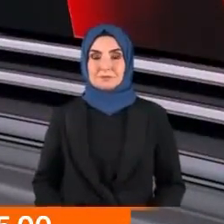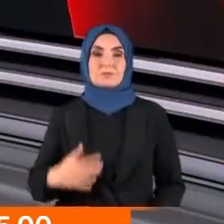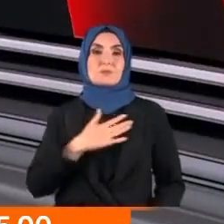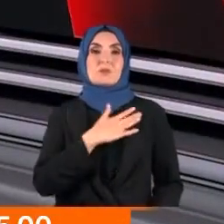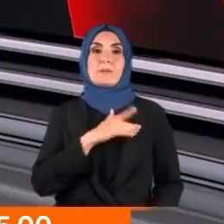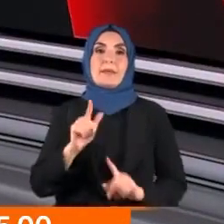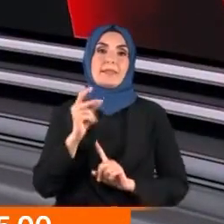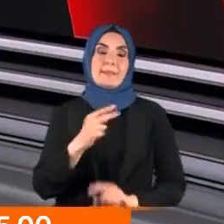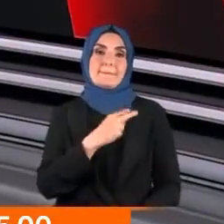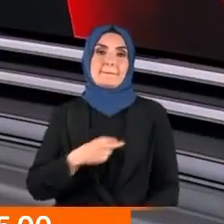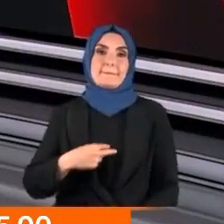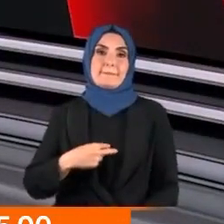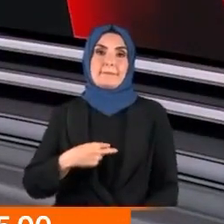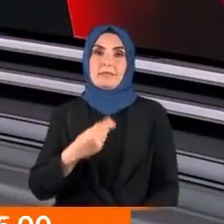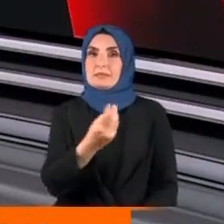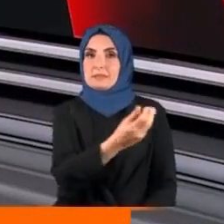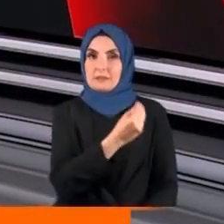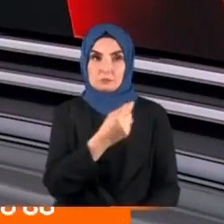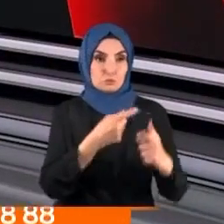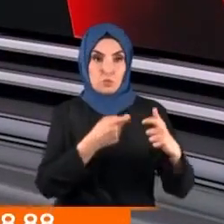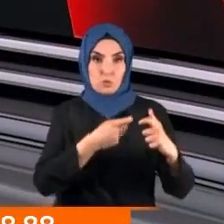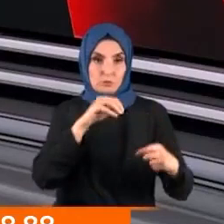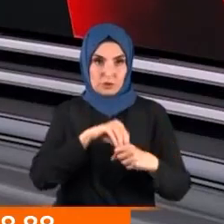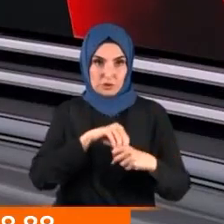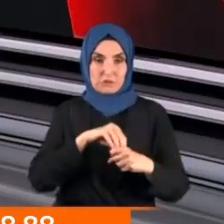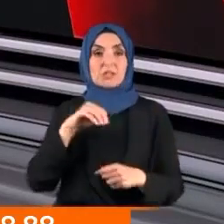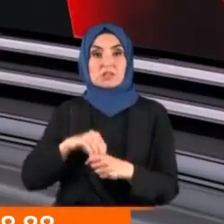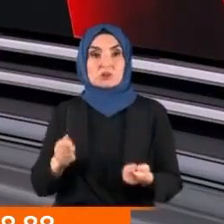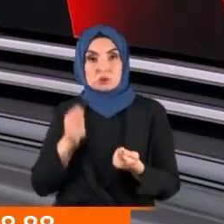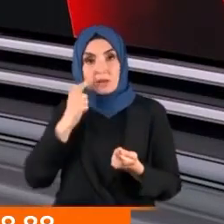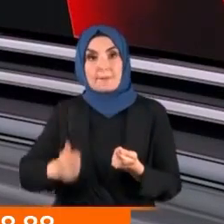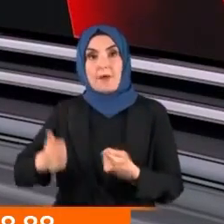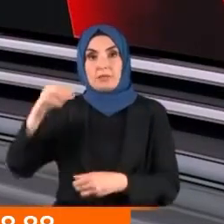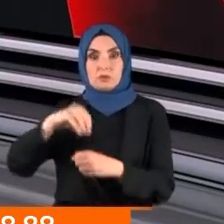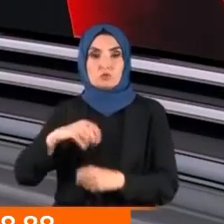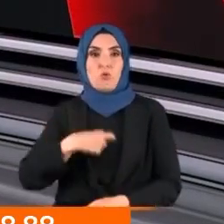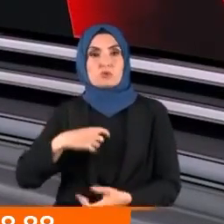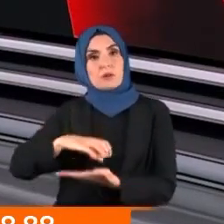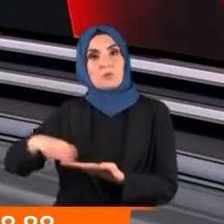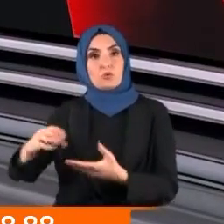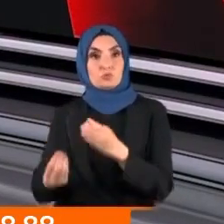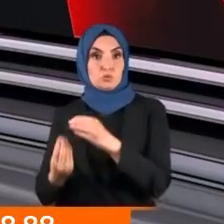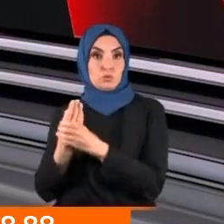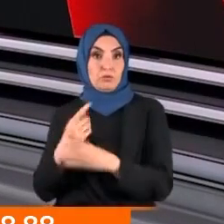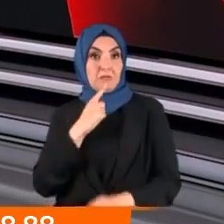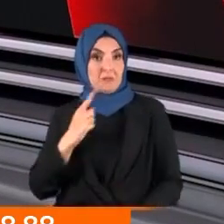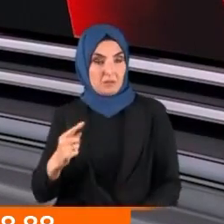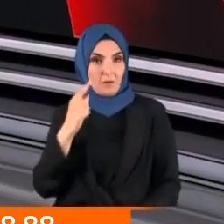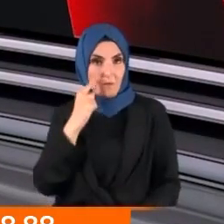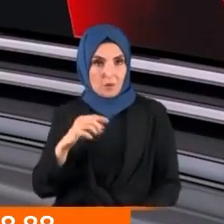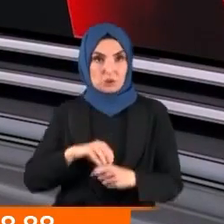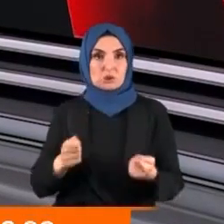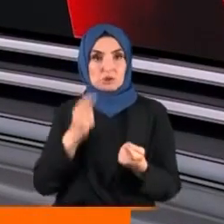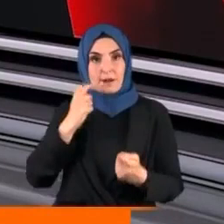CHP'li belediyeleri soruşturmak için İçişleri Bakanlığı'nda özel birim kuruldu. İddialarına İçişleri Bakanı Süleyman Soylu çok sert tepki